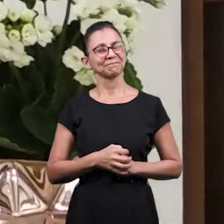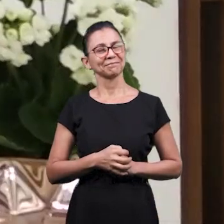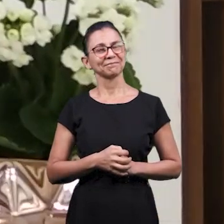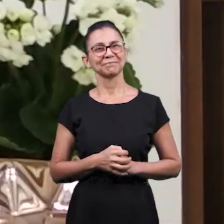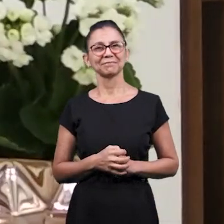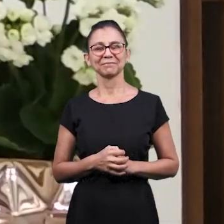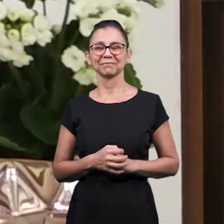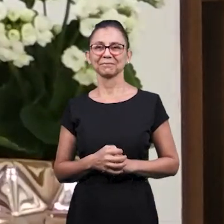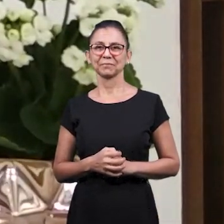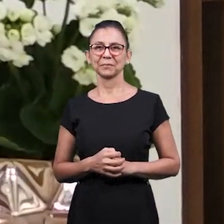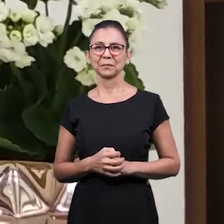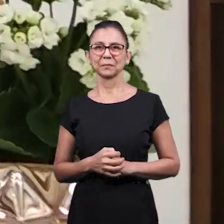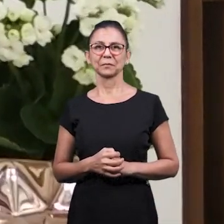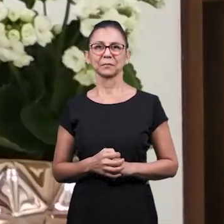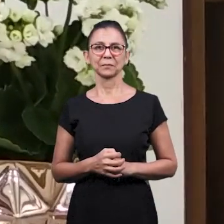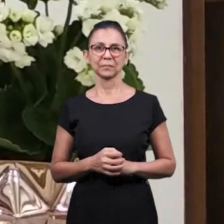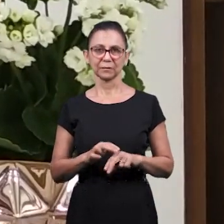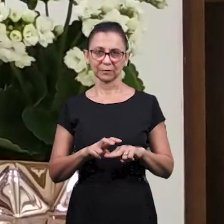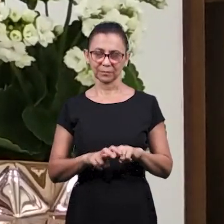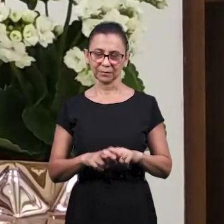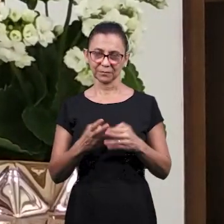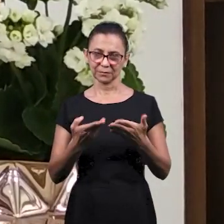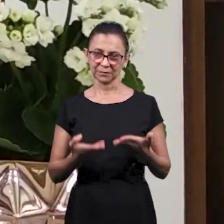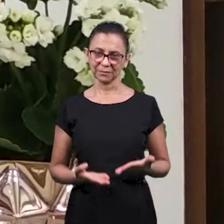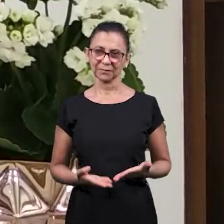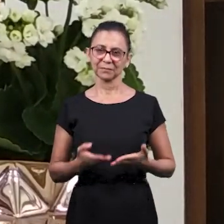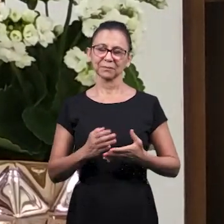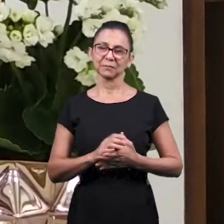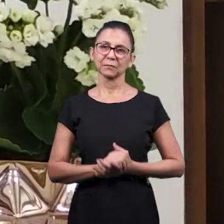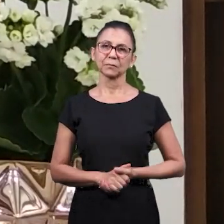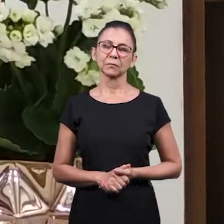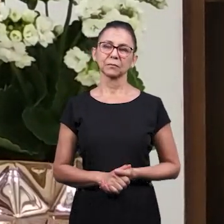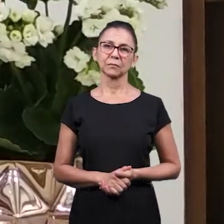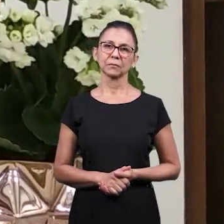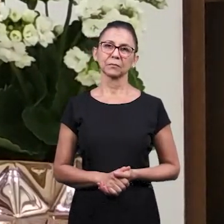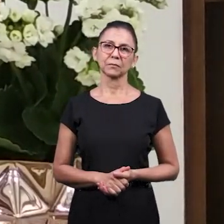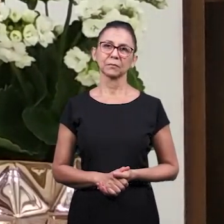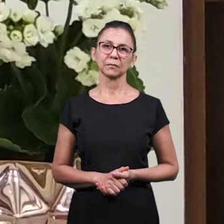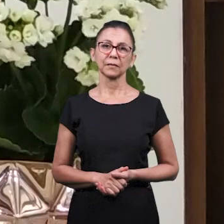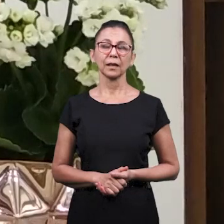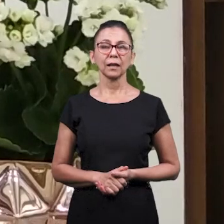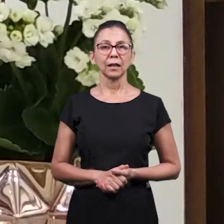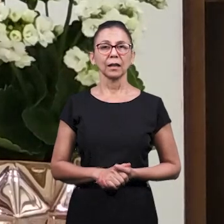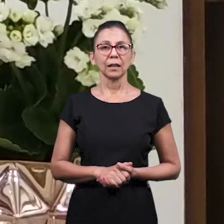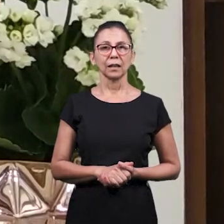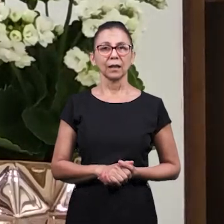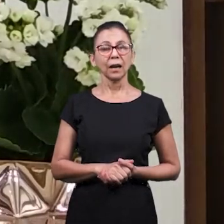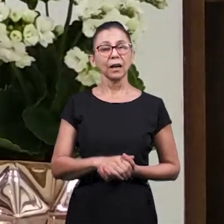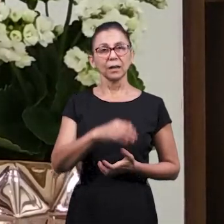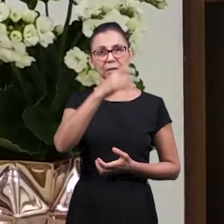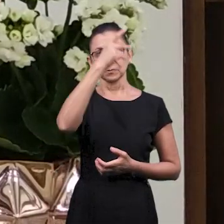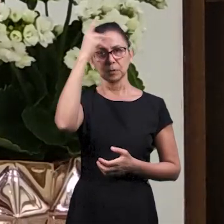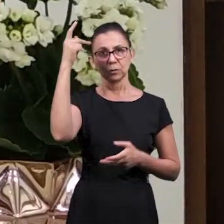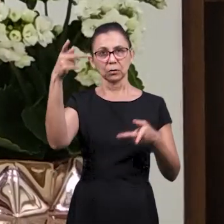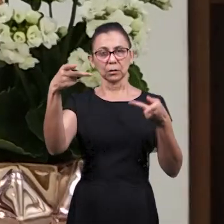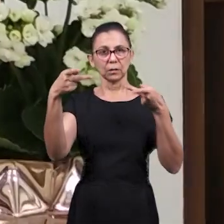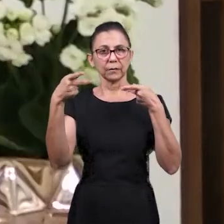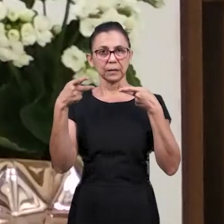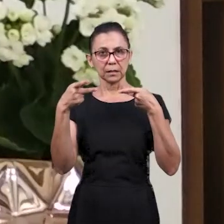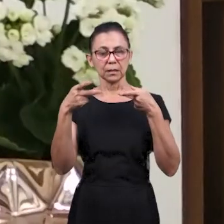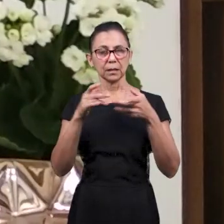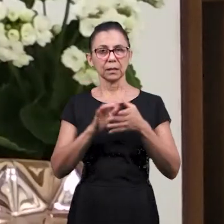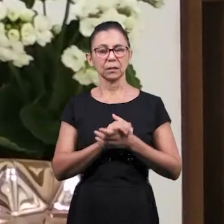Аминь. Возлюбленные, можете присесть. Те, кто с нами впервые, и